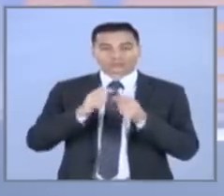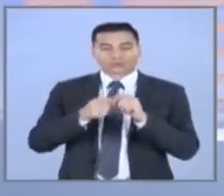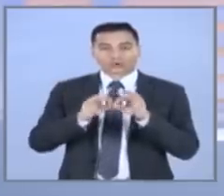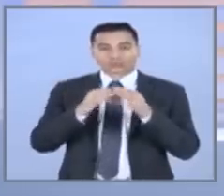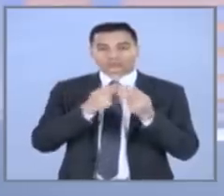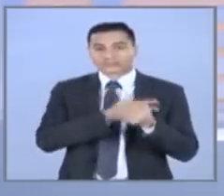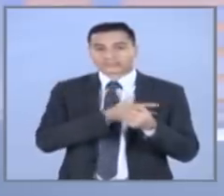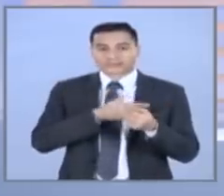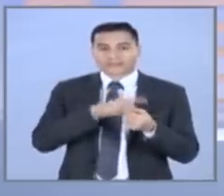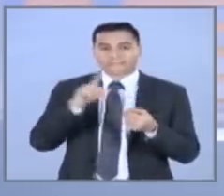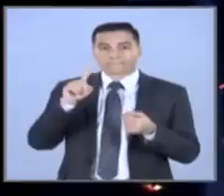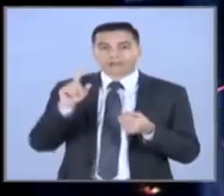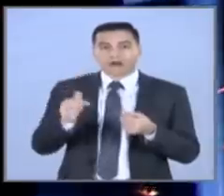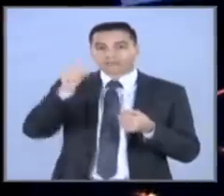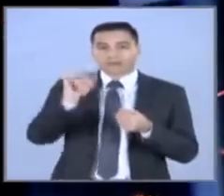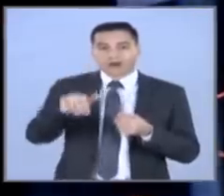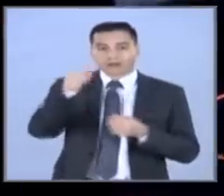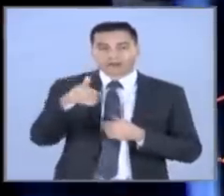كلنا بعيلة برايا.